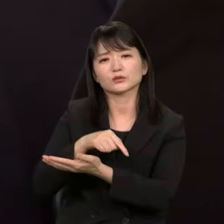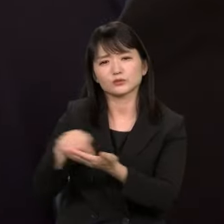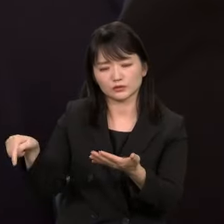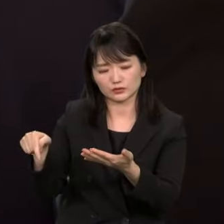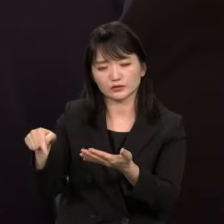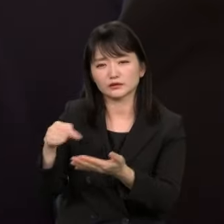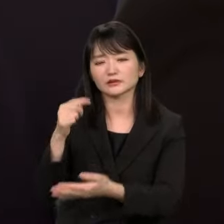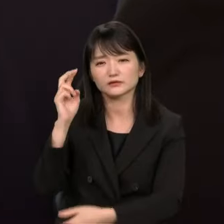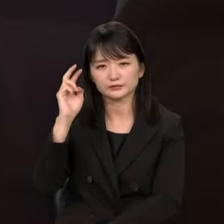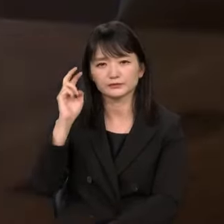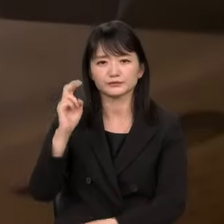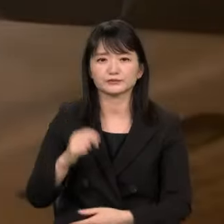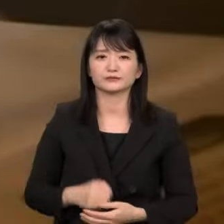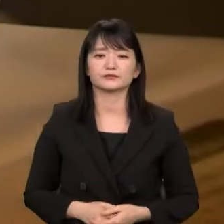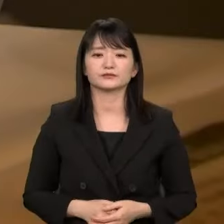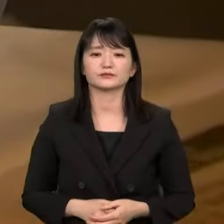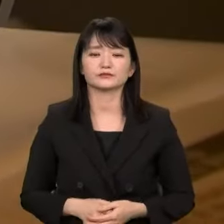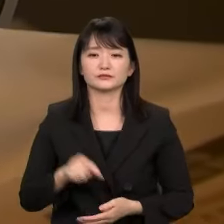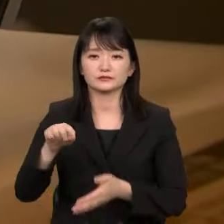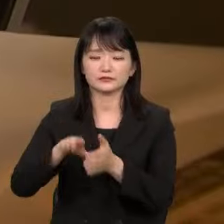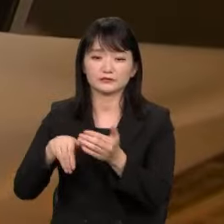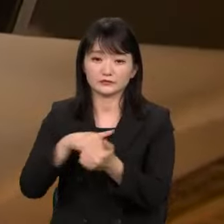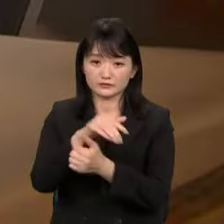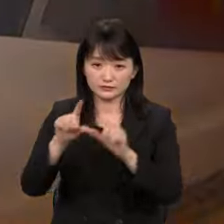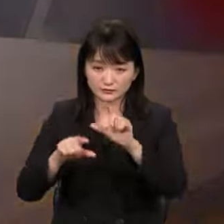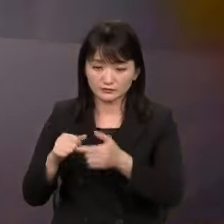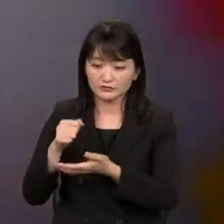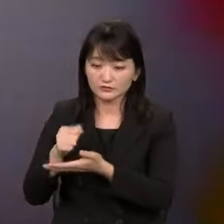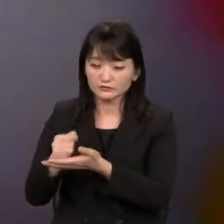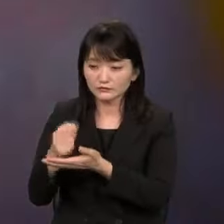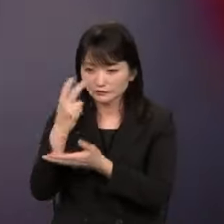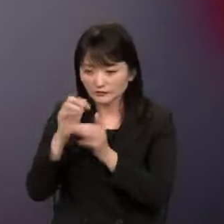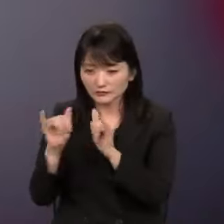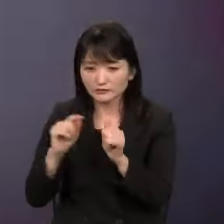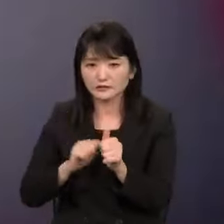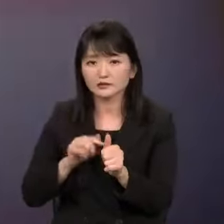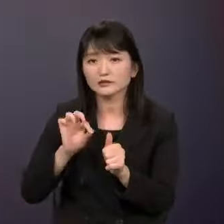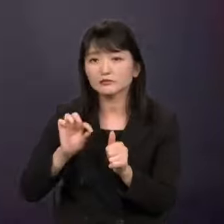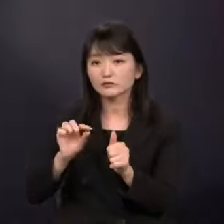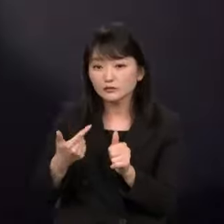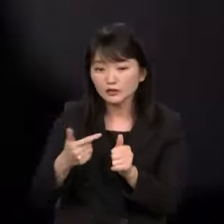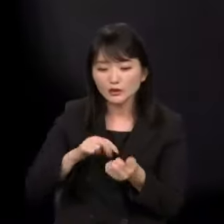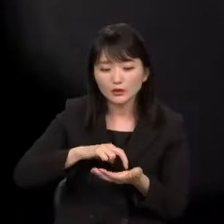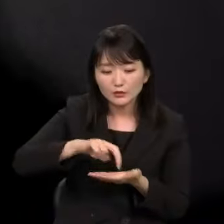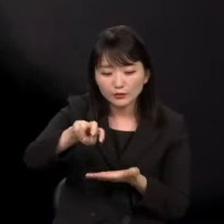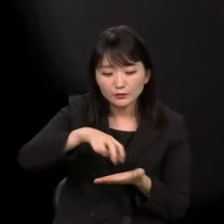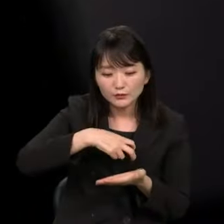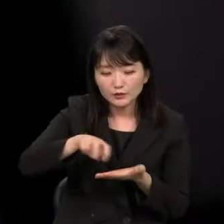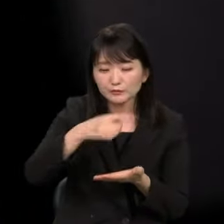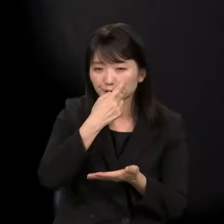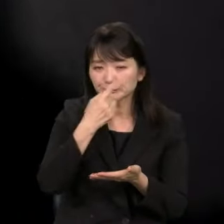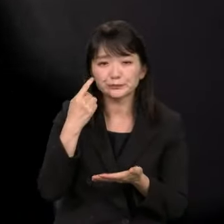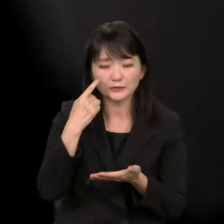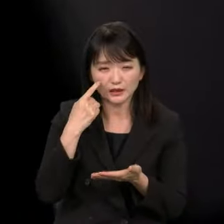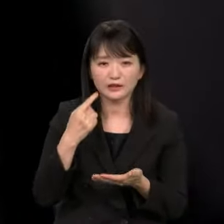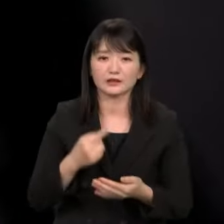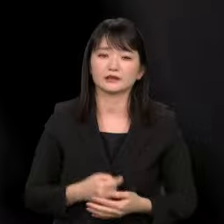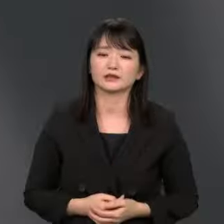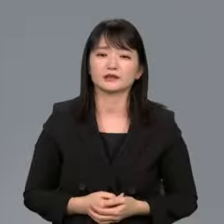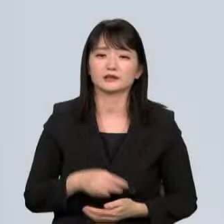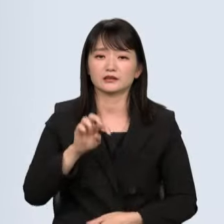걸로 파악됩니다 당시 상황은 김여사의 개좌 관리인으로 지목된 민모 씨와의 문자 메시지에서도 확인됩니다